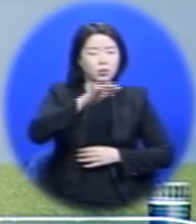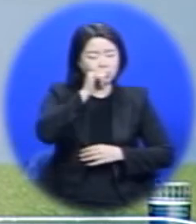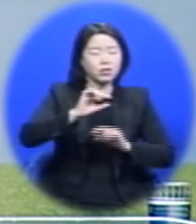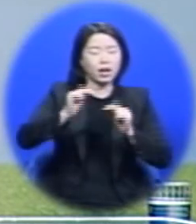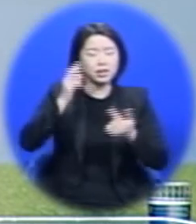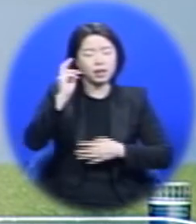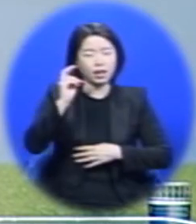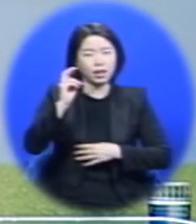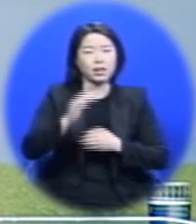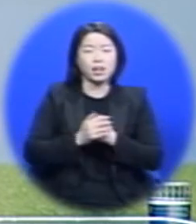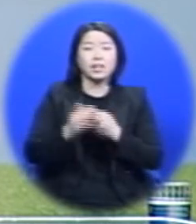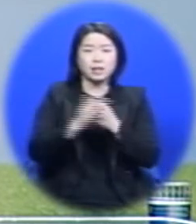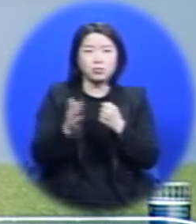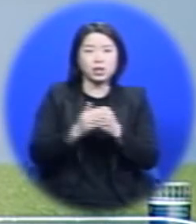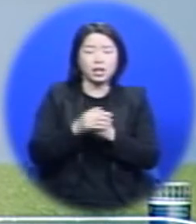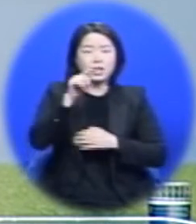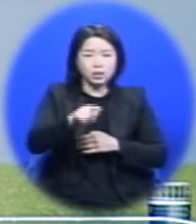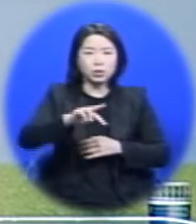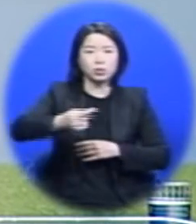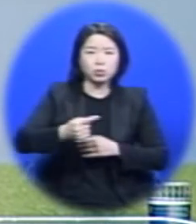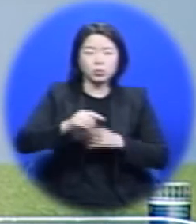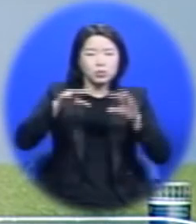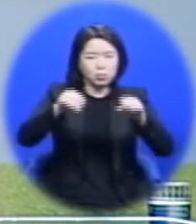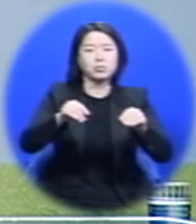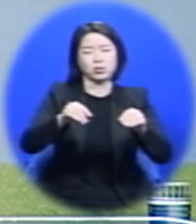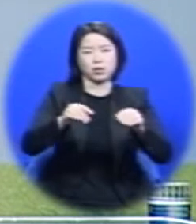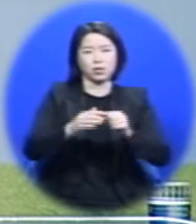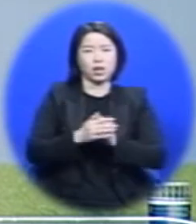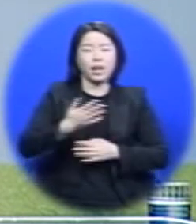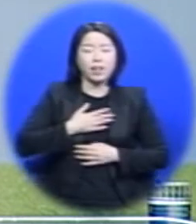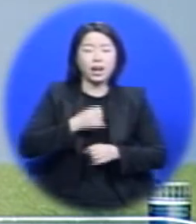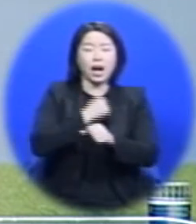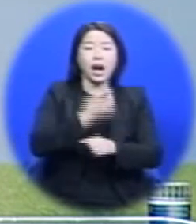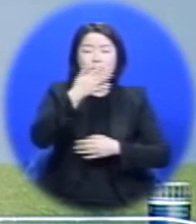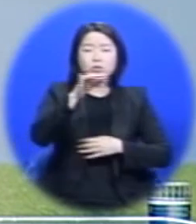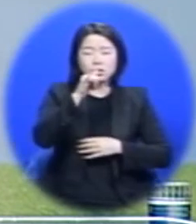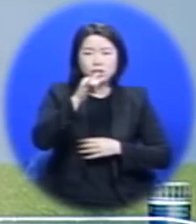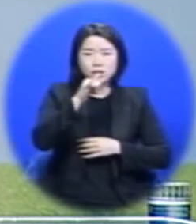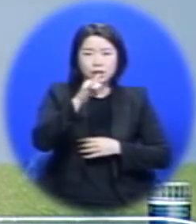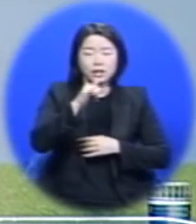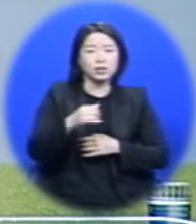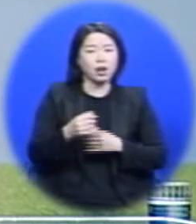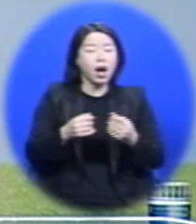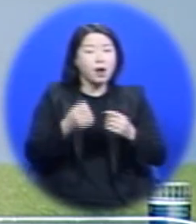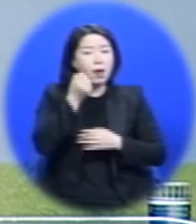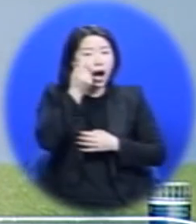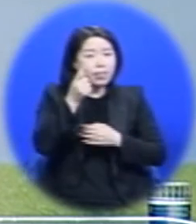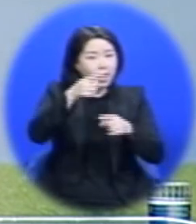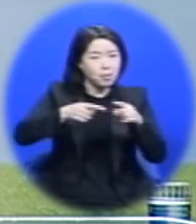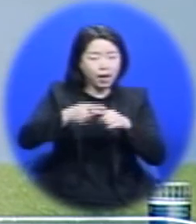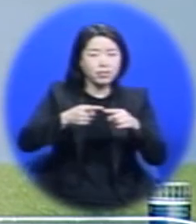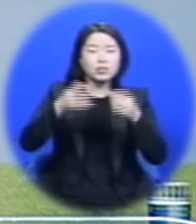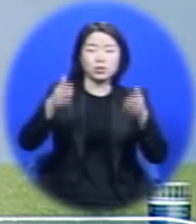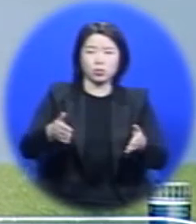아닌가. 그래서 그것마저도 중단했어요. 이제 내가 해볼 수 있는 기간은 한 달 반 정도밖에 안 남. 그 한